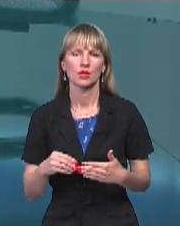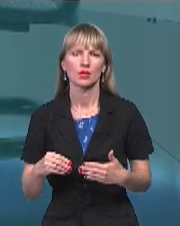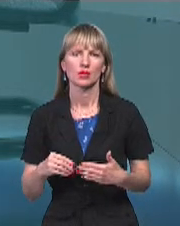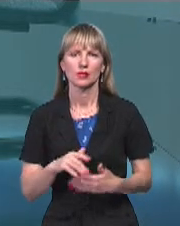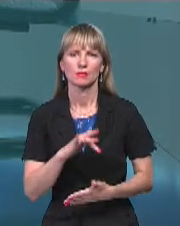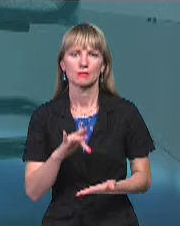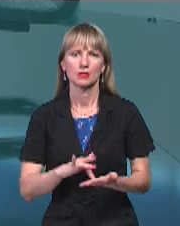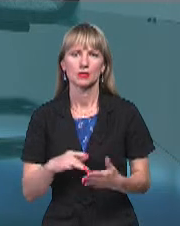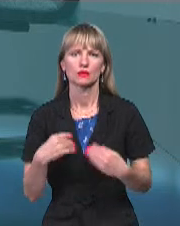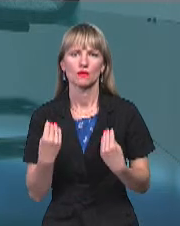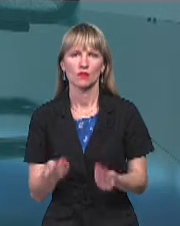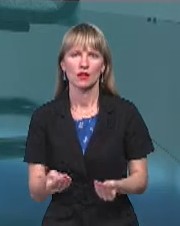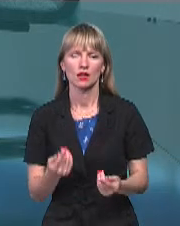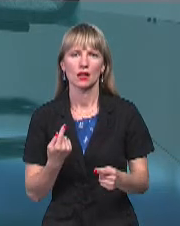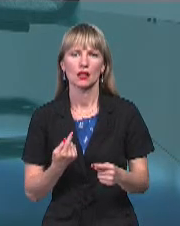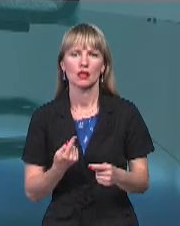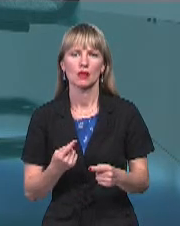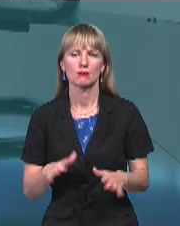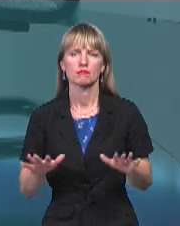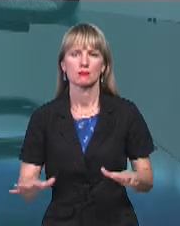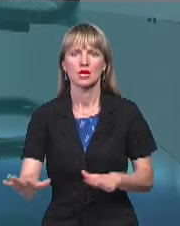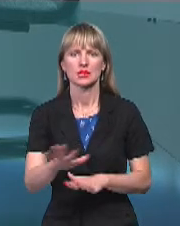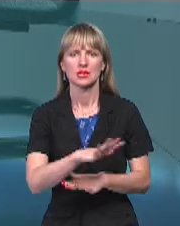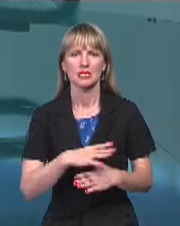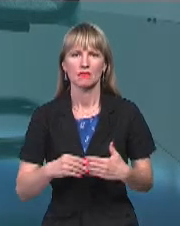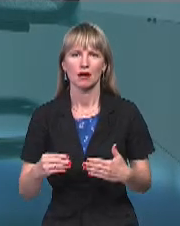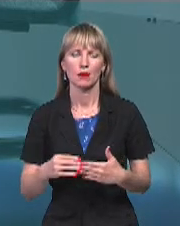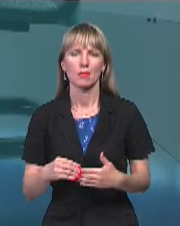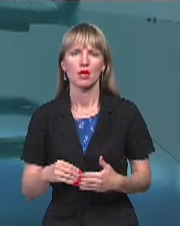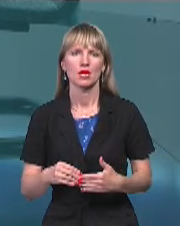земель місто виділило цілими масивами,